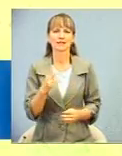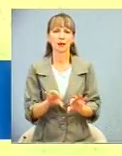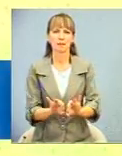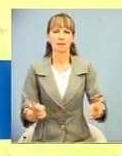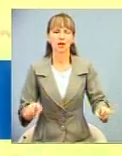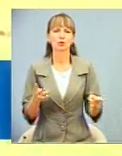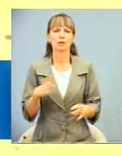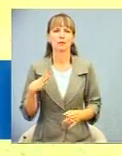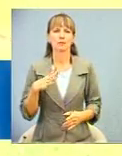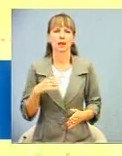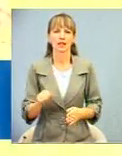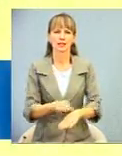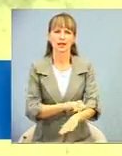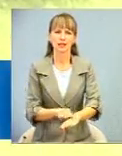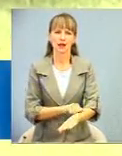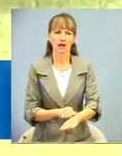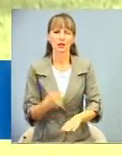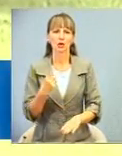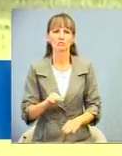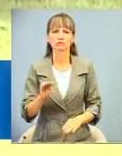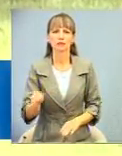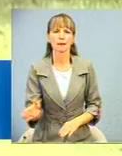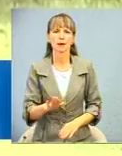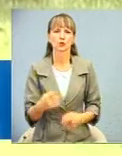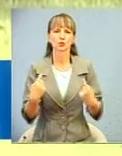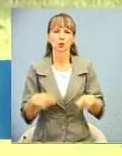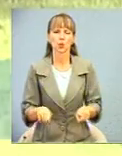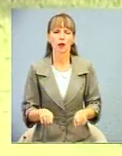треба було натирати. Одну брали, клали між другими